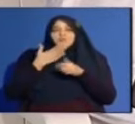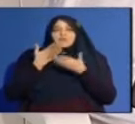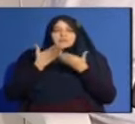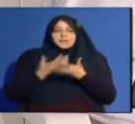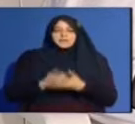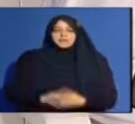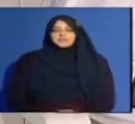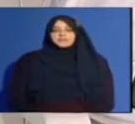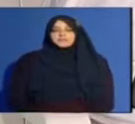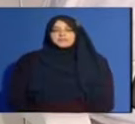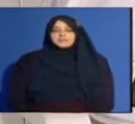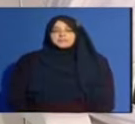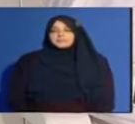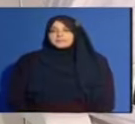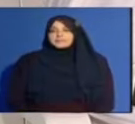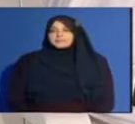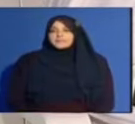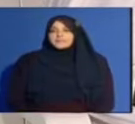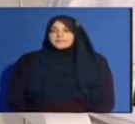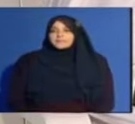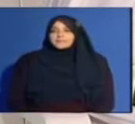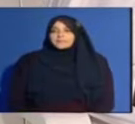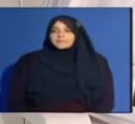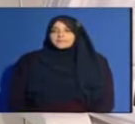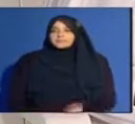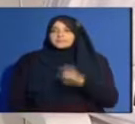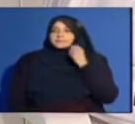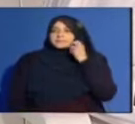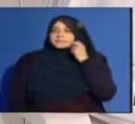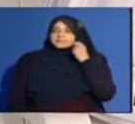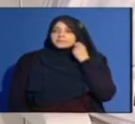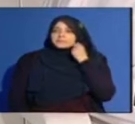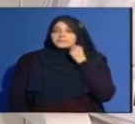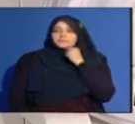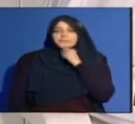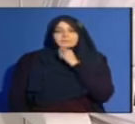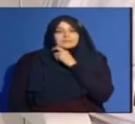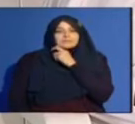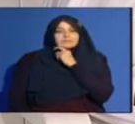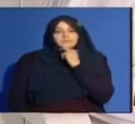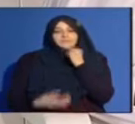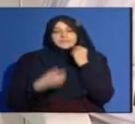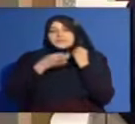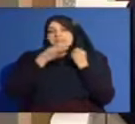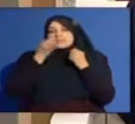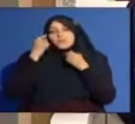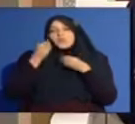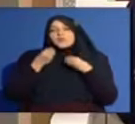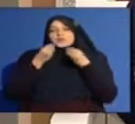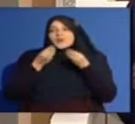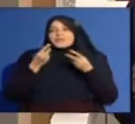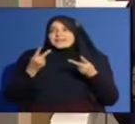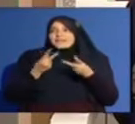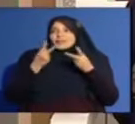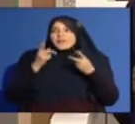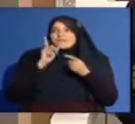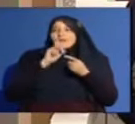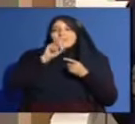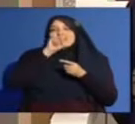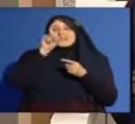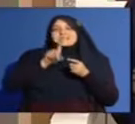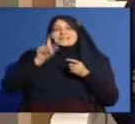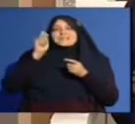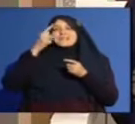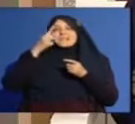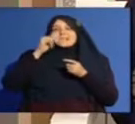البلدان الإسلامية. نعم. دكتور حتى نخفف شوية القلق والحزن على زكية من فرنسا اللي اتصلت وقالت